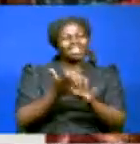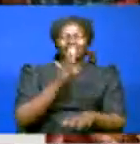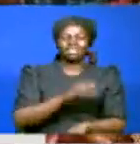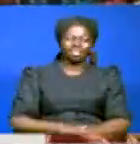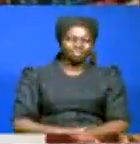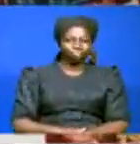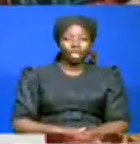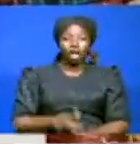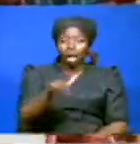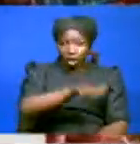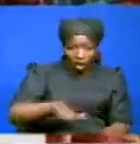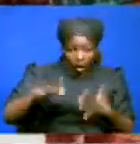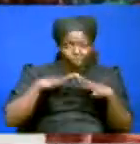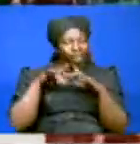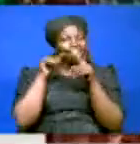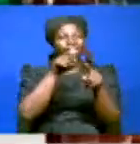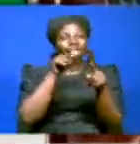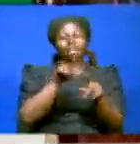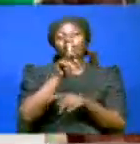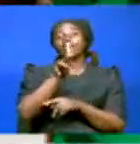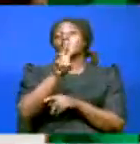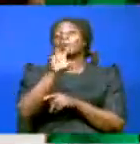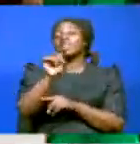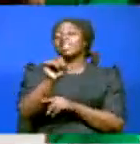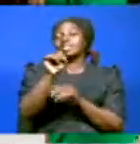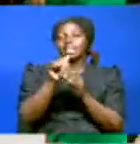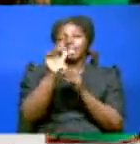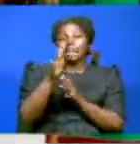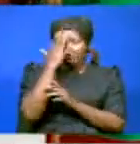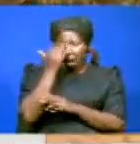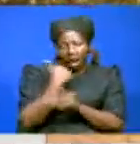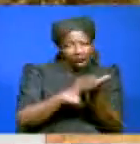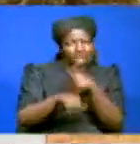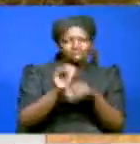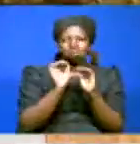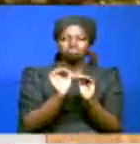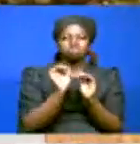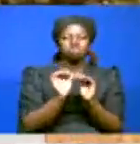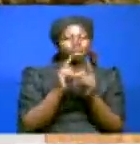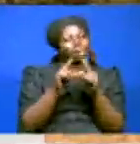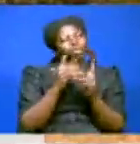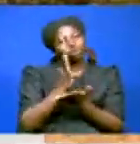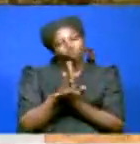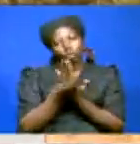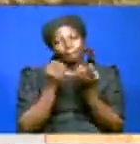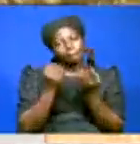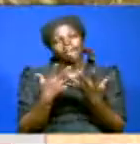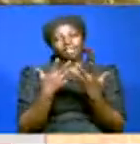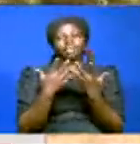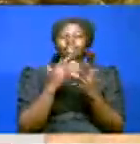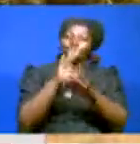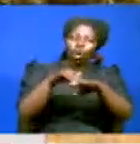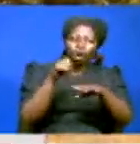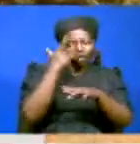Locals are faulting the Kenya Wildlife Service leadership for not taking prompt action despite their numerous appeals for intervention,